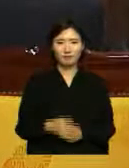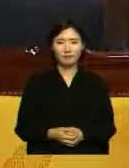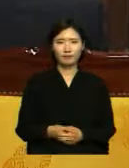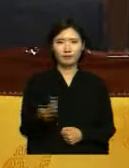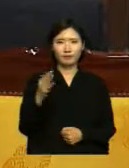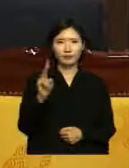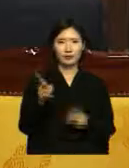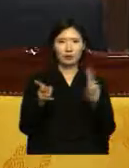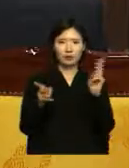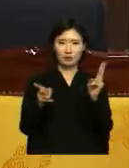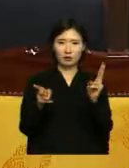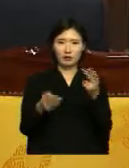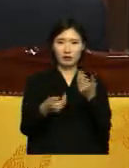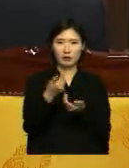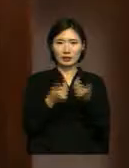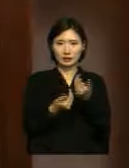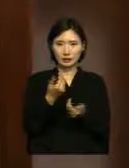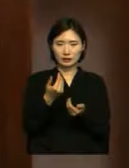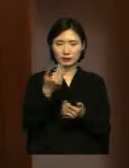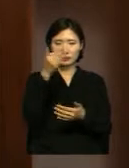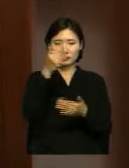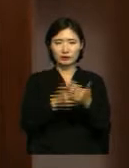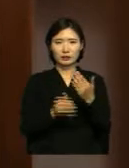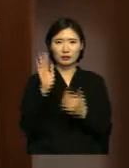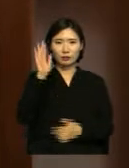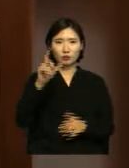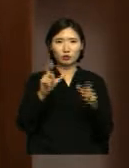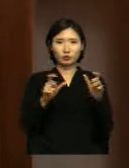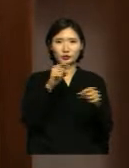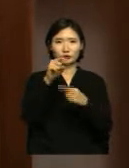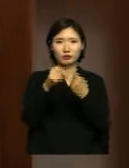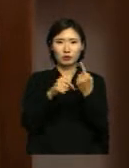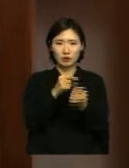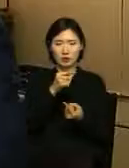하지만 여야 갈등의 소지가 남아있어 앞으로의 군정 운영에